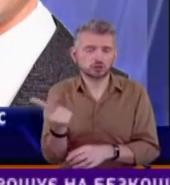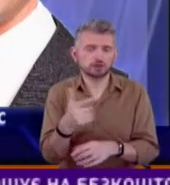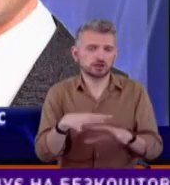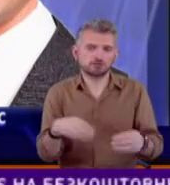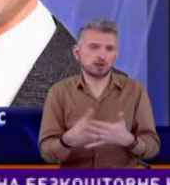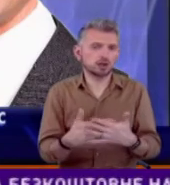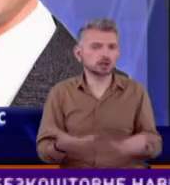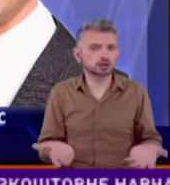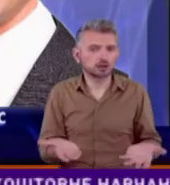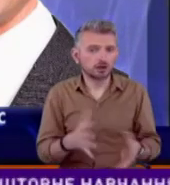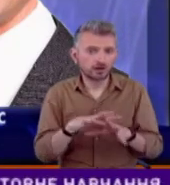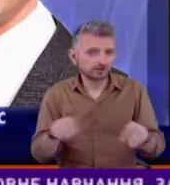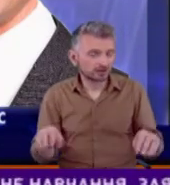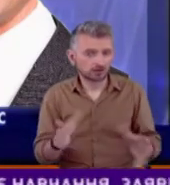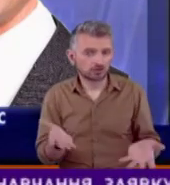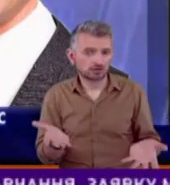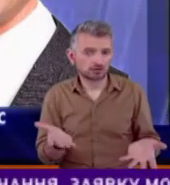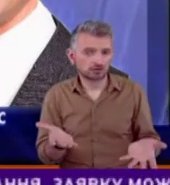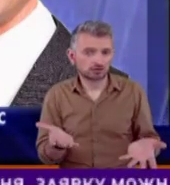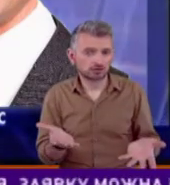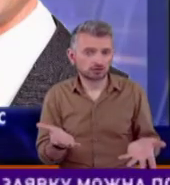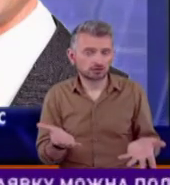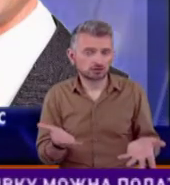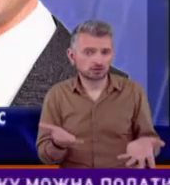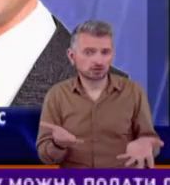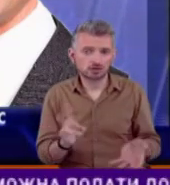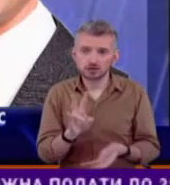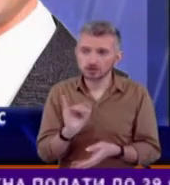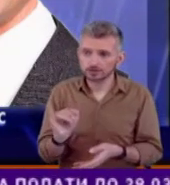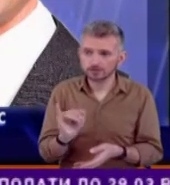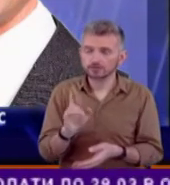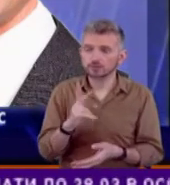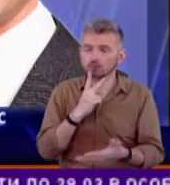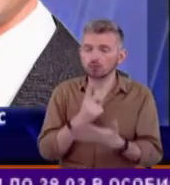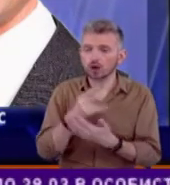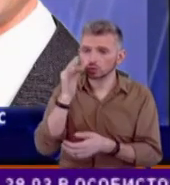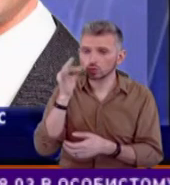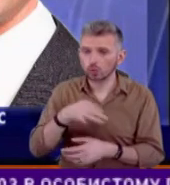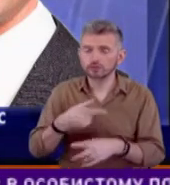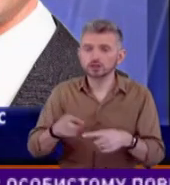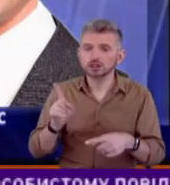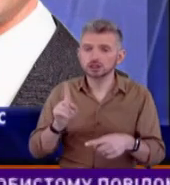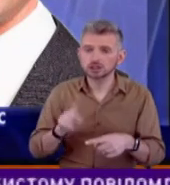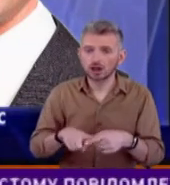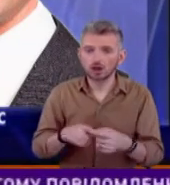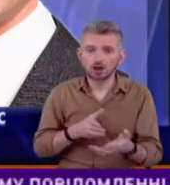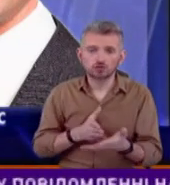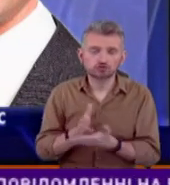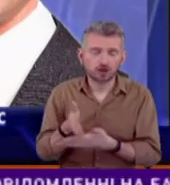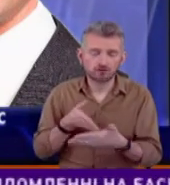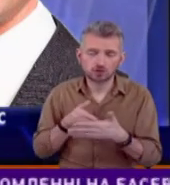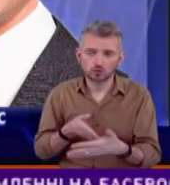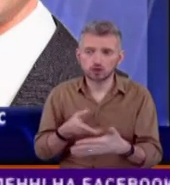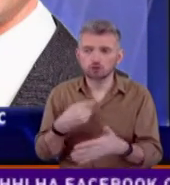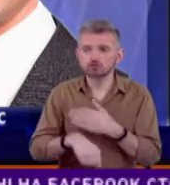Ну, наприклад. Все, вся історія. От, ну, ні, як показує досвід, це шлях нікуди. Тому